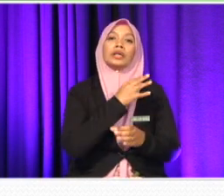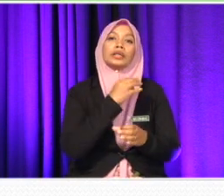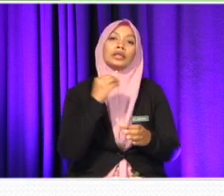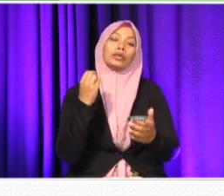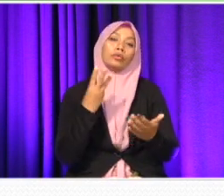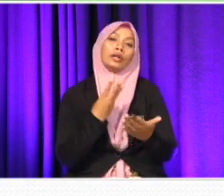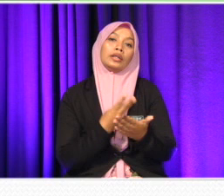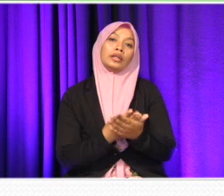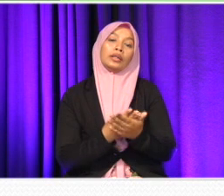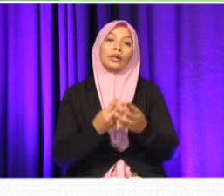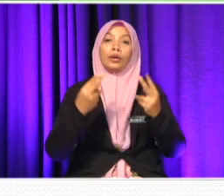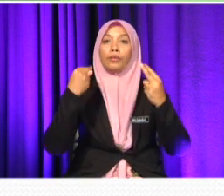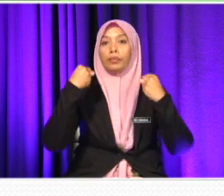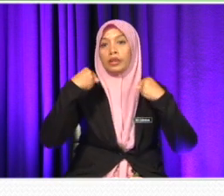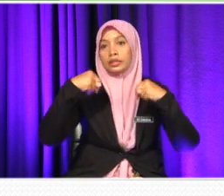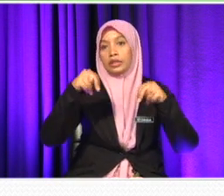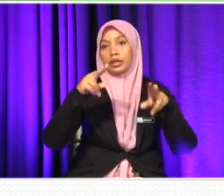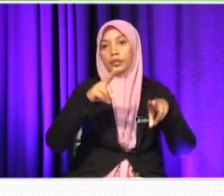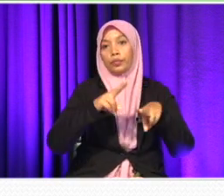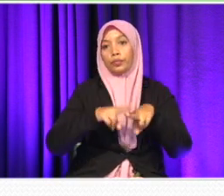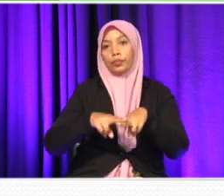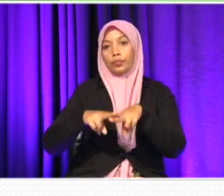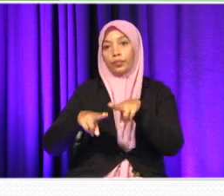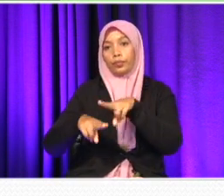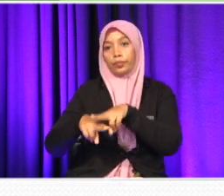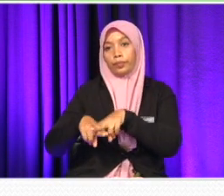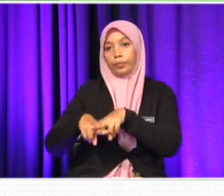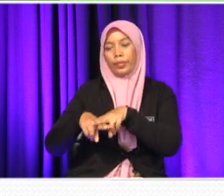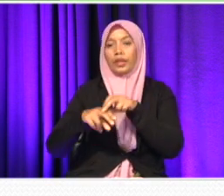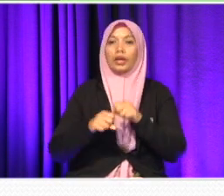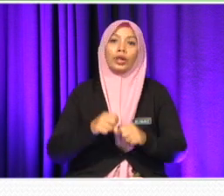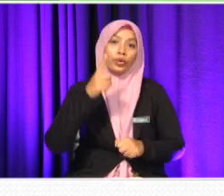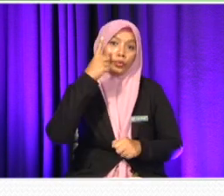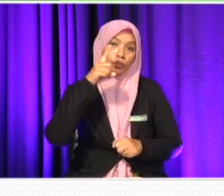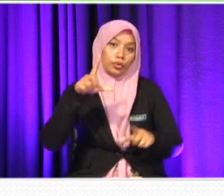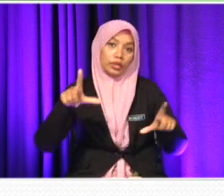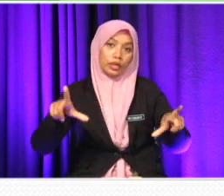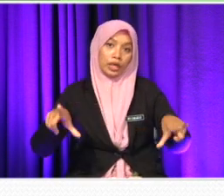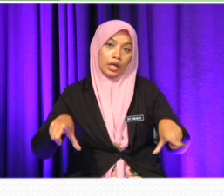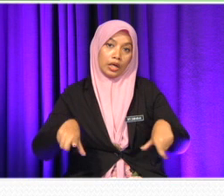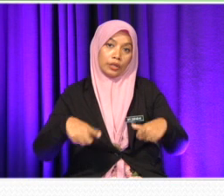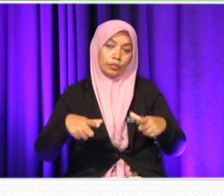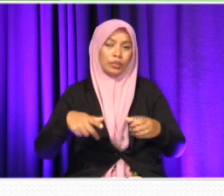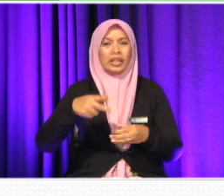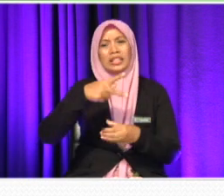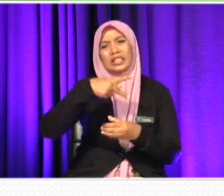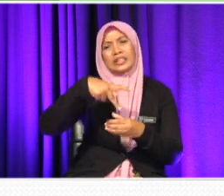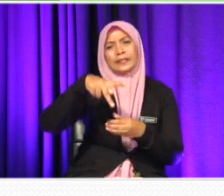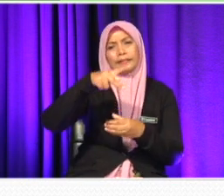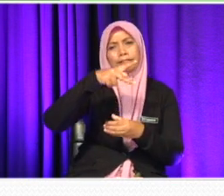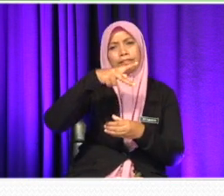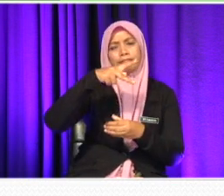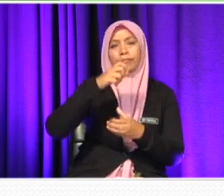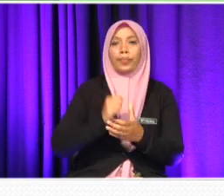pula pengeluaran akan meminta jabatan pemasaran untuk melakukan penyelidikan pasaran untuk mengetahui